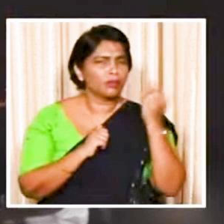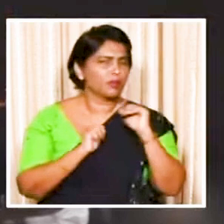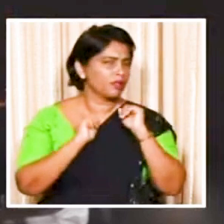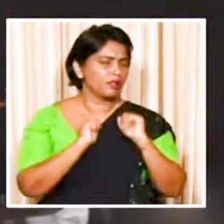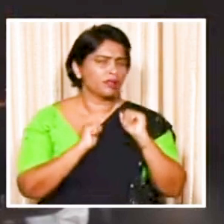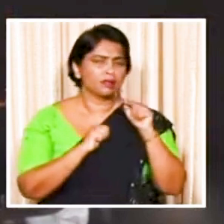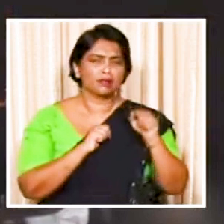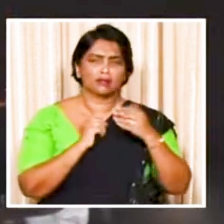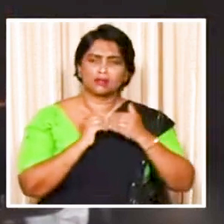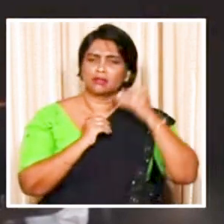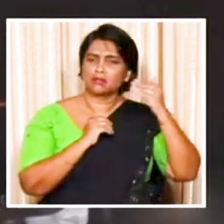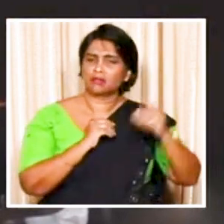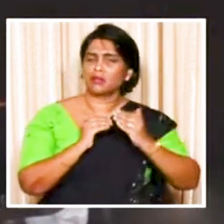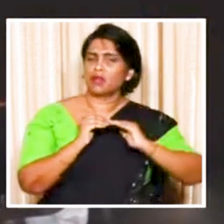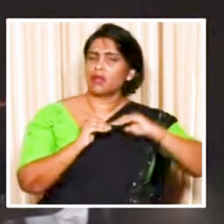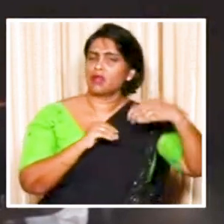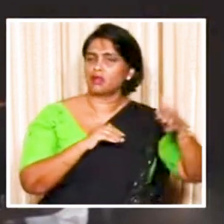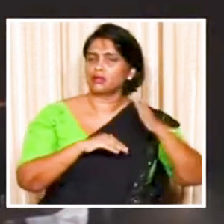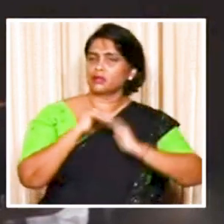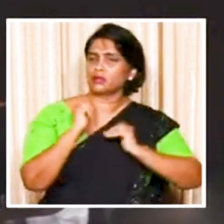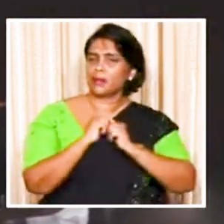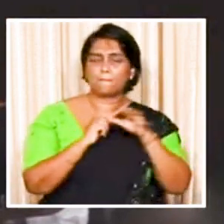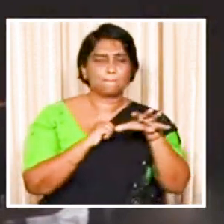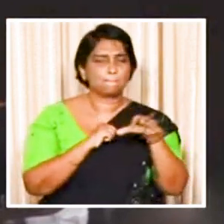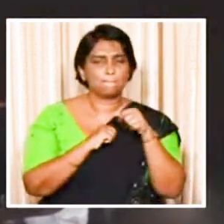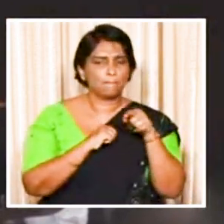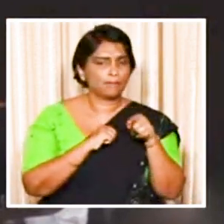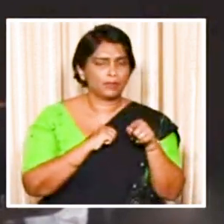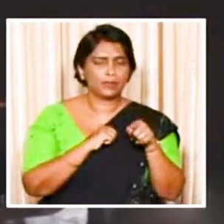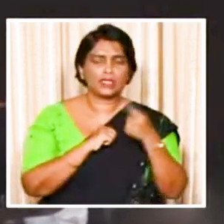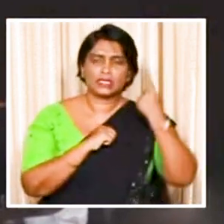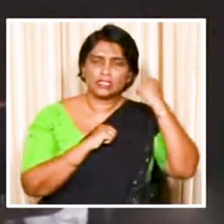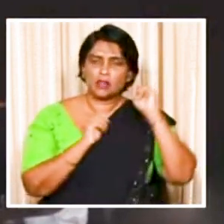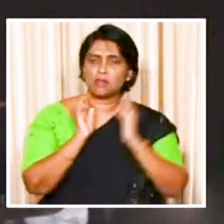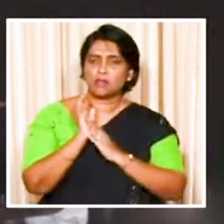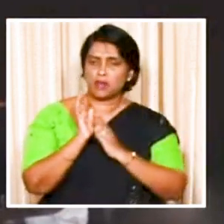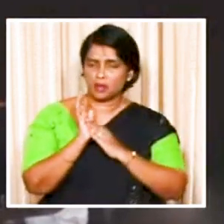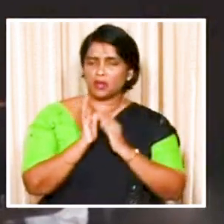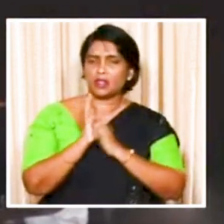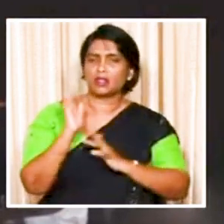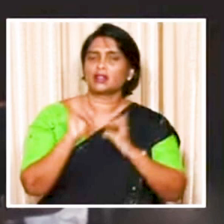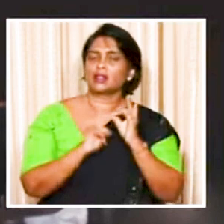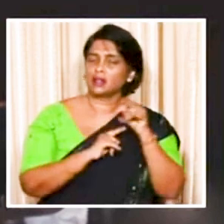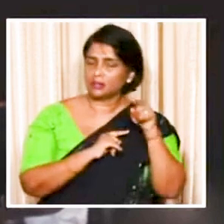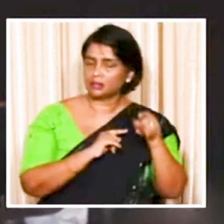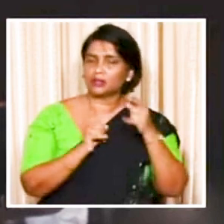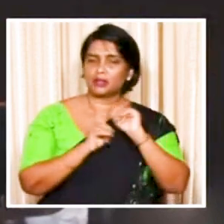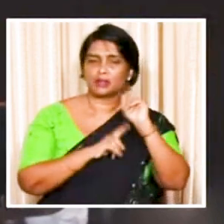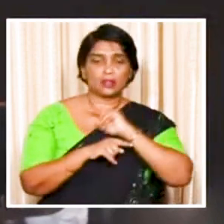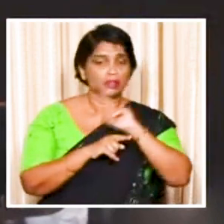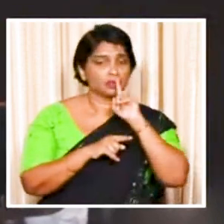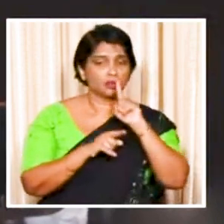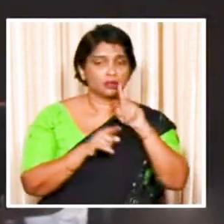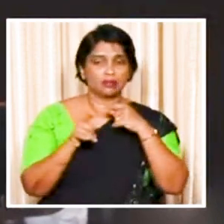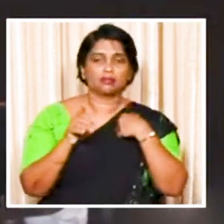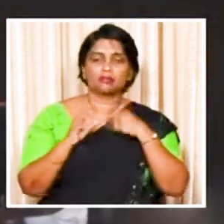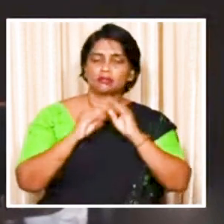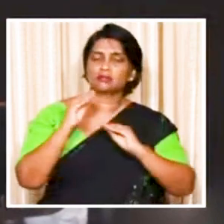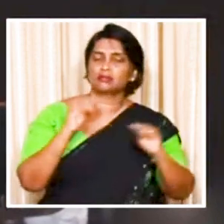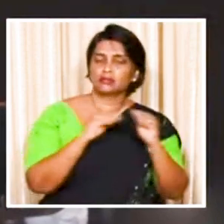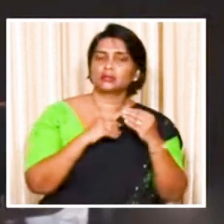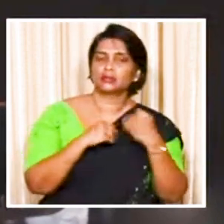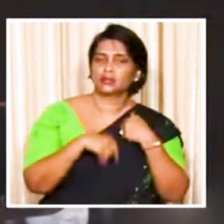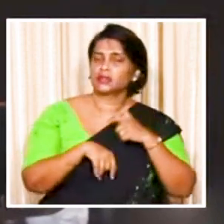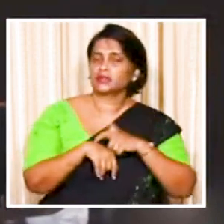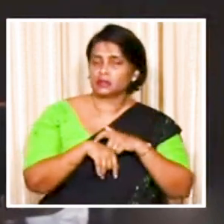சபையினூடாக நேற்றைய தினம் கௌரவ மனோகணேசன் அவர்கள் கேட்டதன் சார்பாக நான் அந்த கோரிக்கையை மீண்டும் இந்த இடத்திலே முன்வைக்கிறேன். கொழும்பை